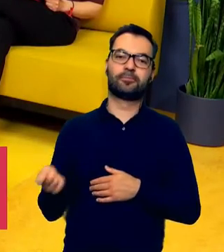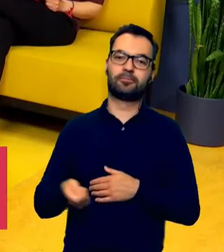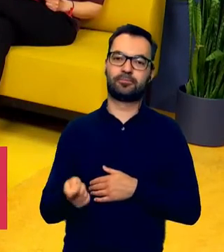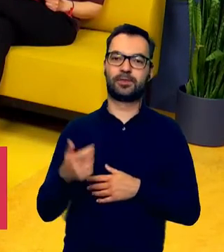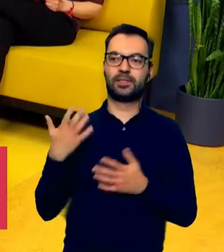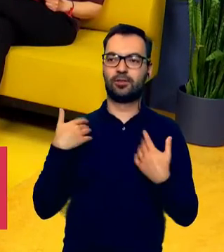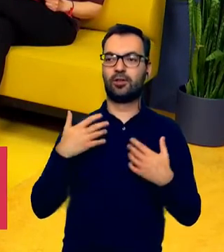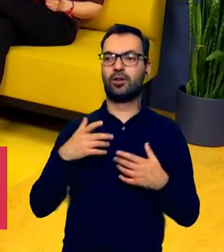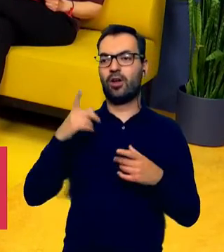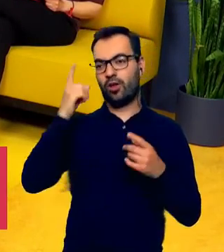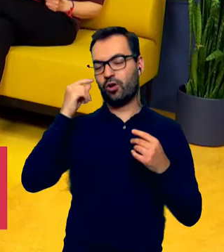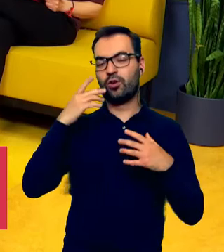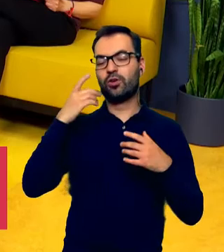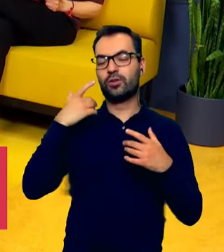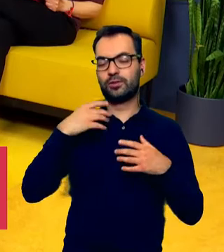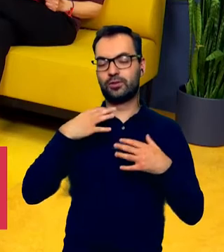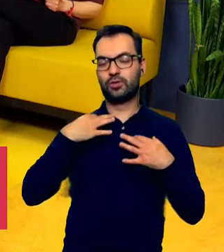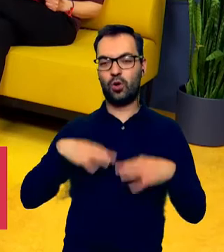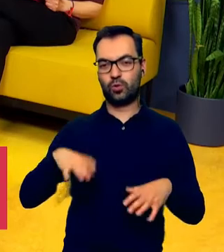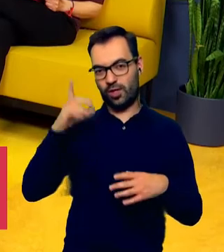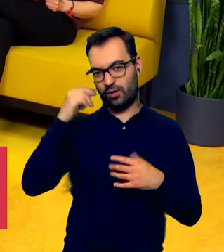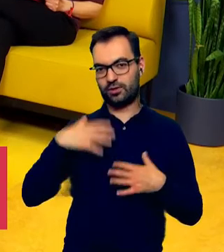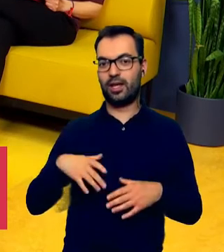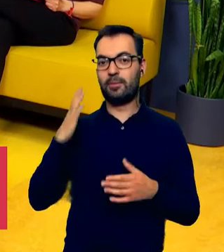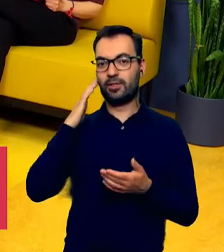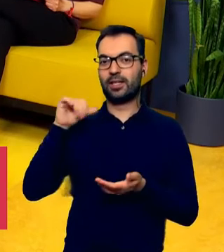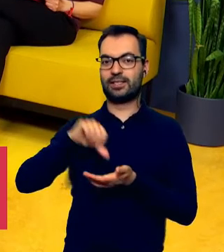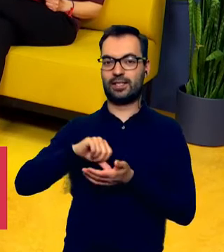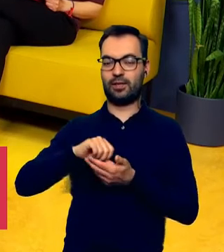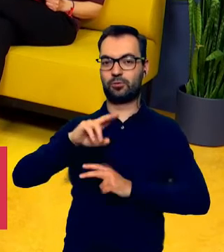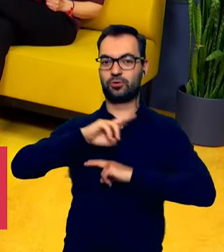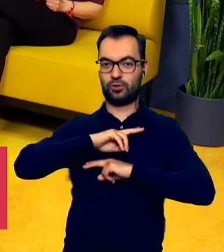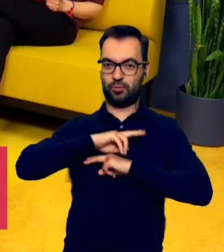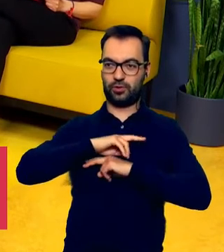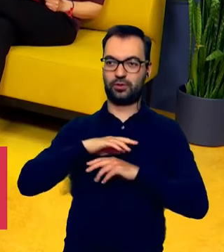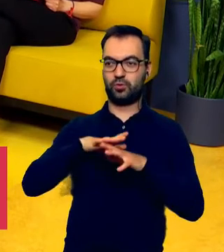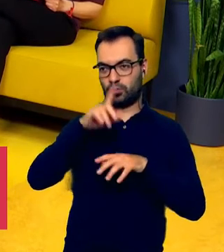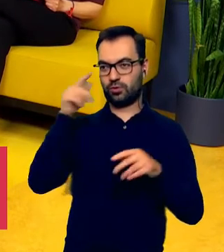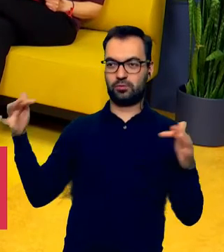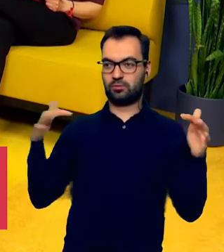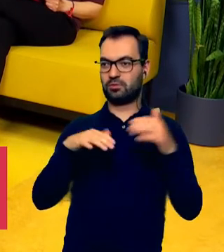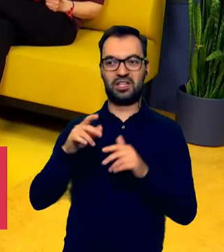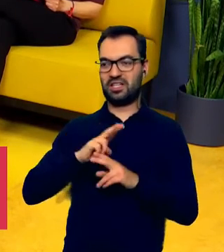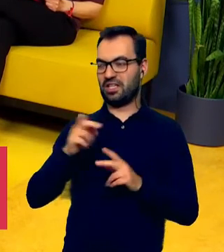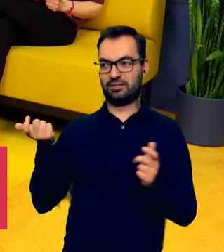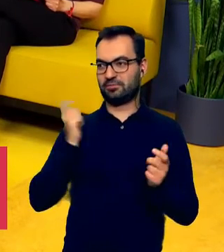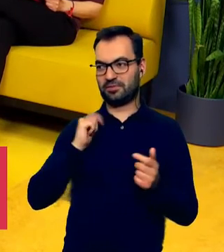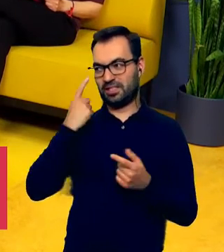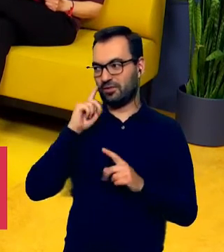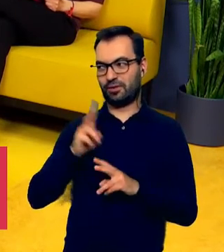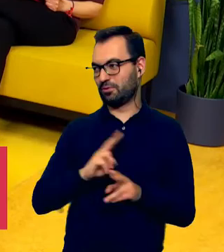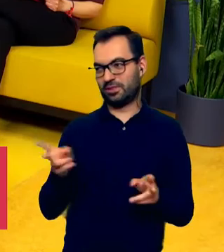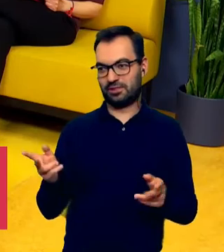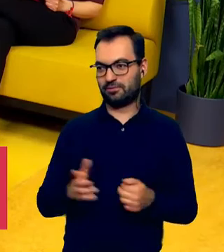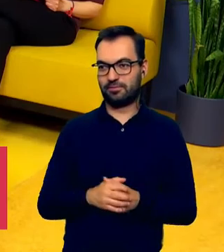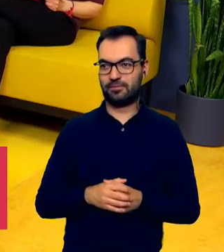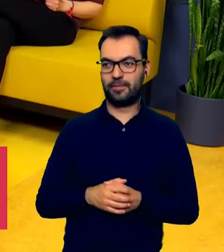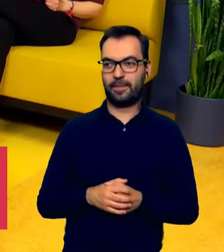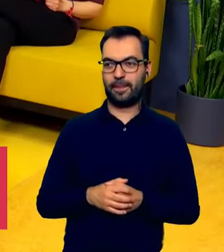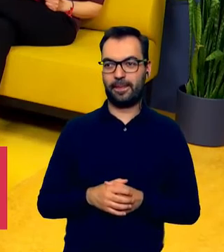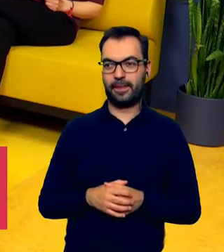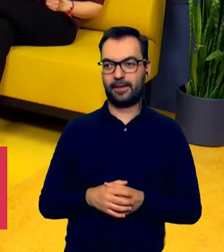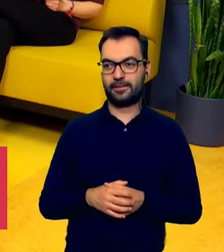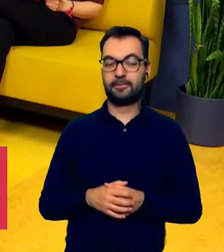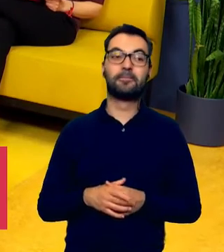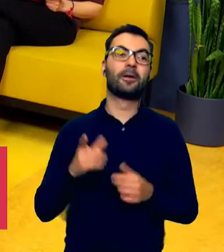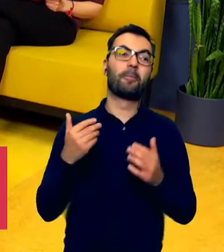na spacer w koszuli nocnej. A mieszkam w centrum Sopotu, więc dużo tam ludzi przechodzi i nikt jeszcze się nie zorientował, że